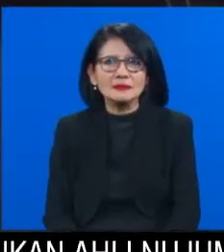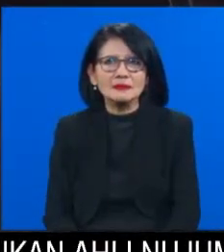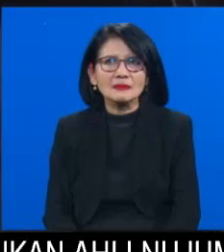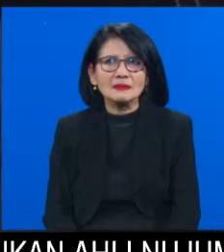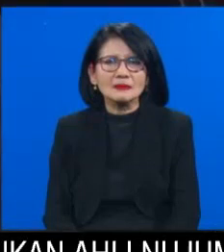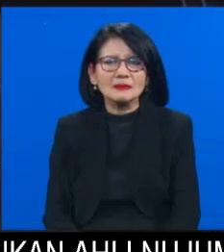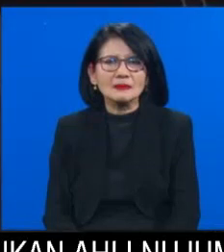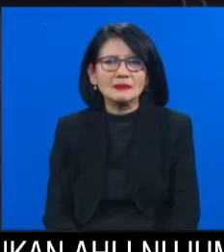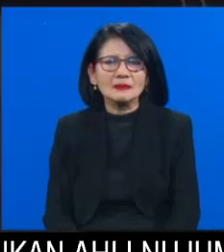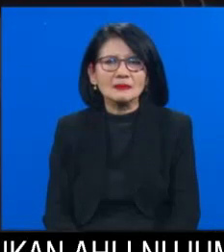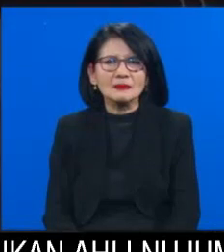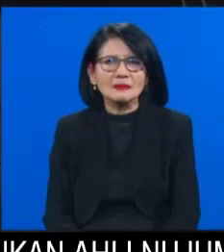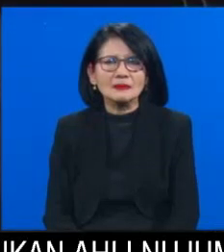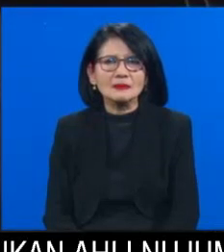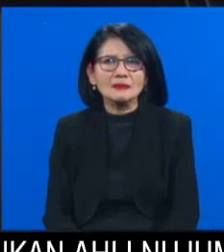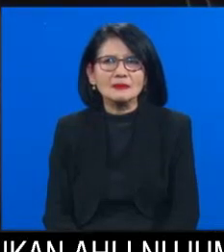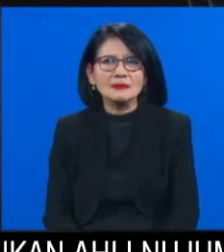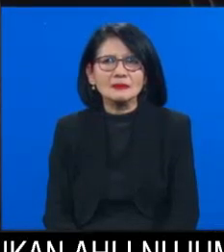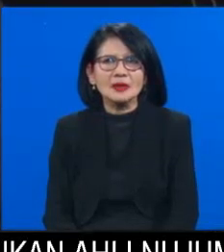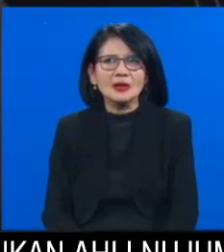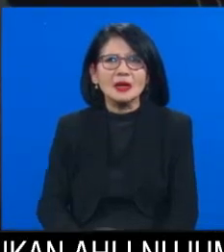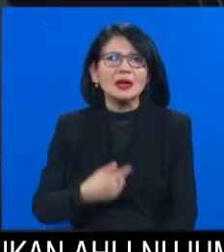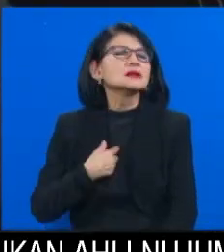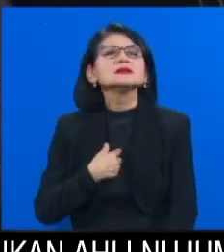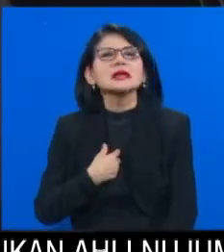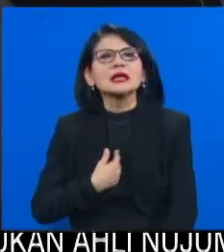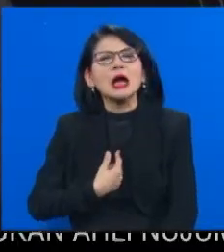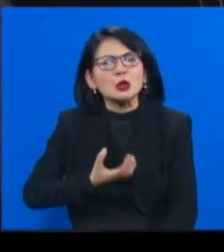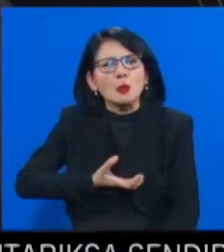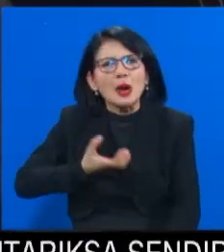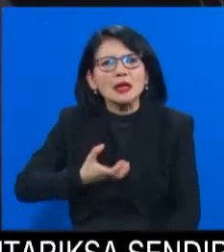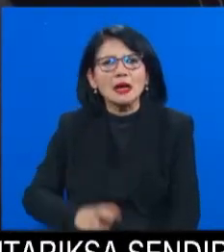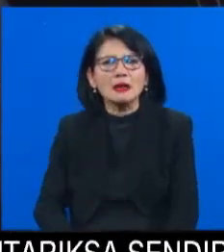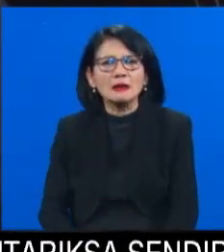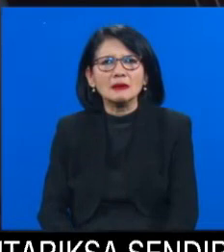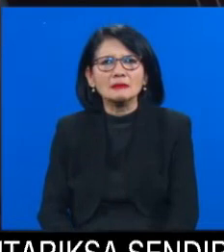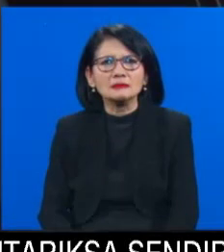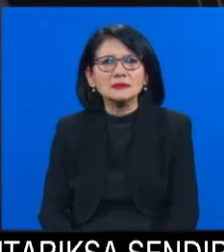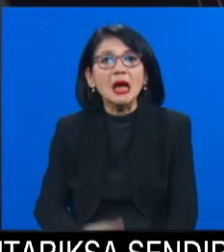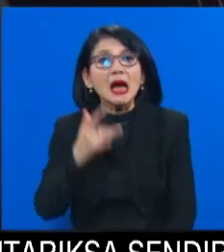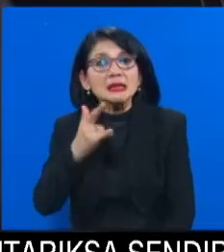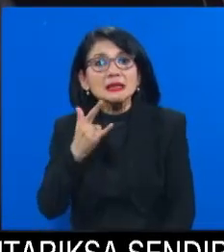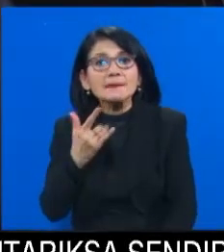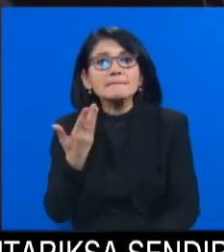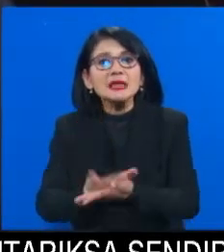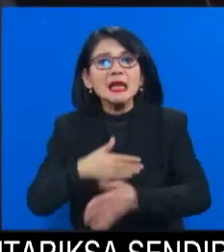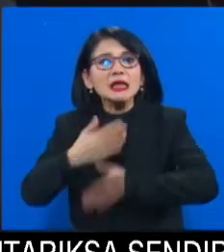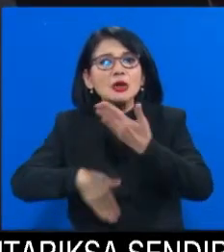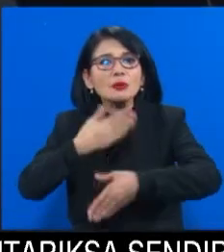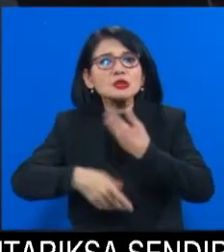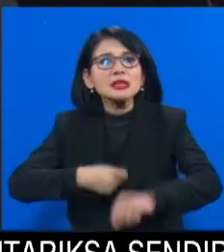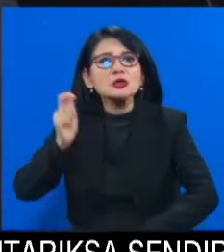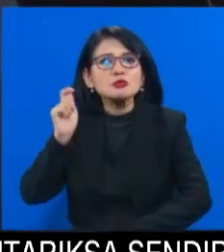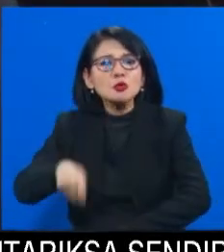kali dah. Karena bahaya kesehatan anak kalau begini. Jadi kita ini tetap minta diproses dulu ya. Ya proses